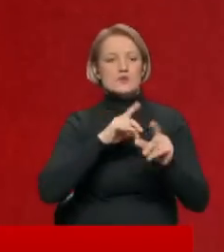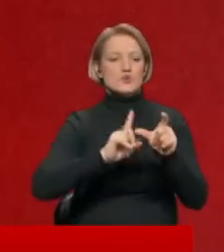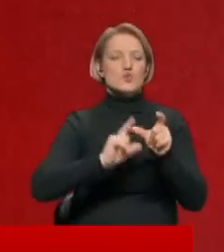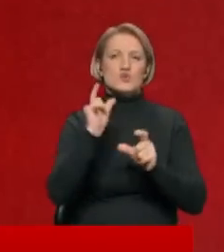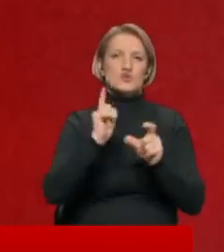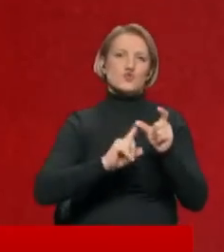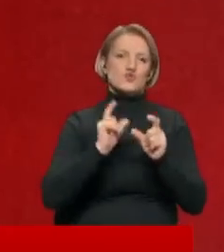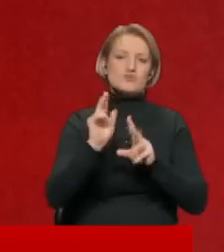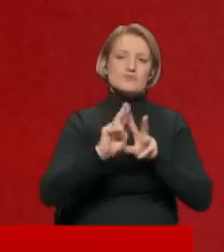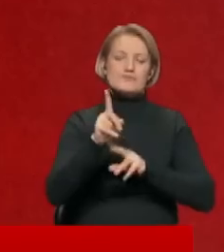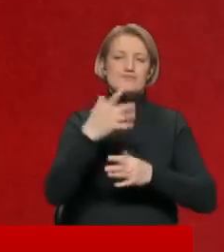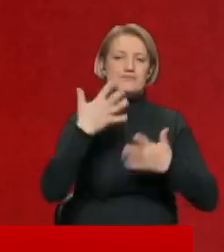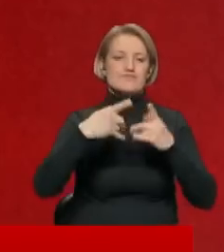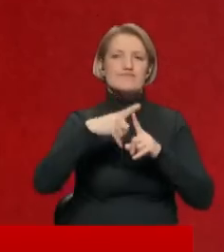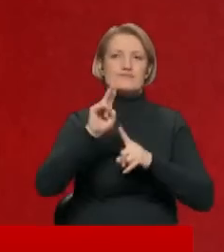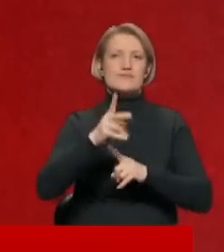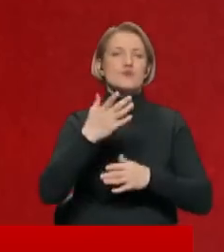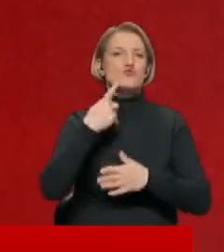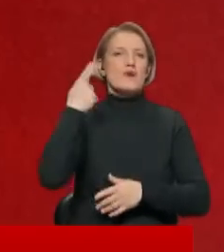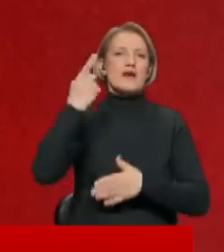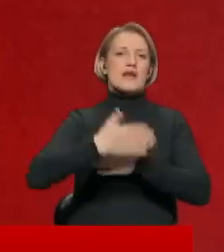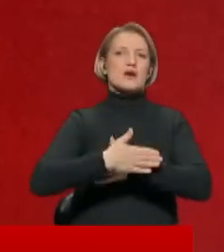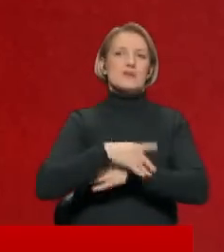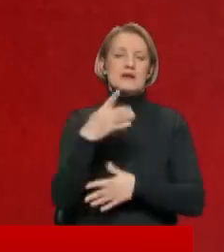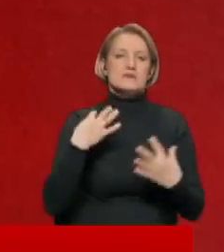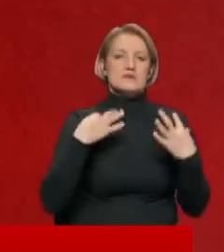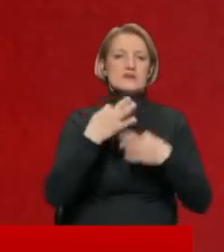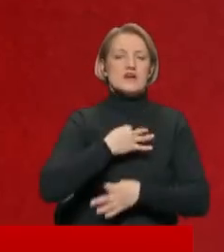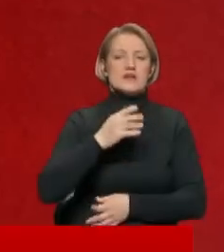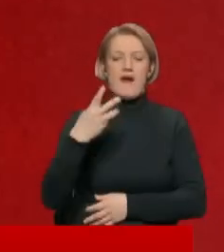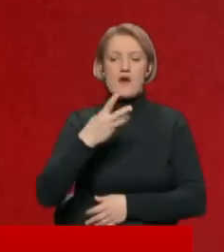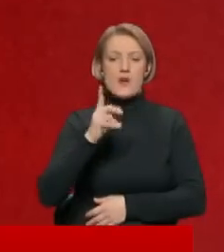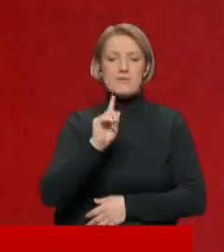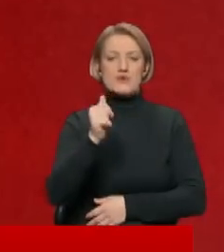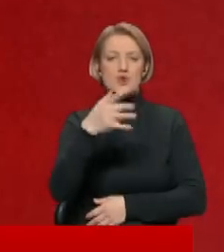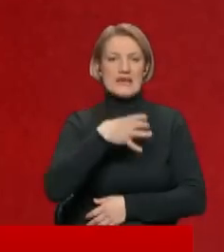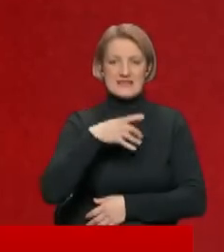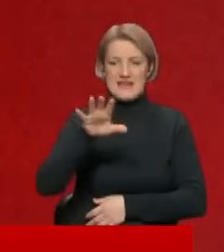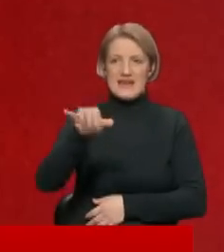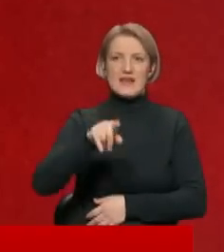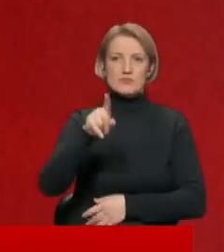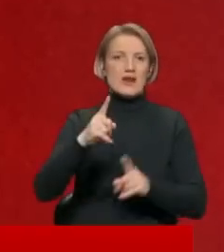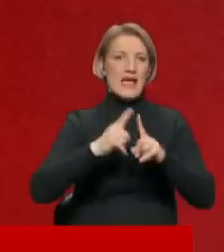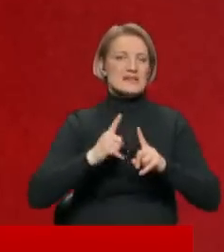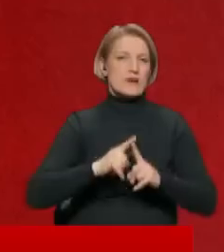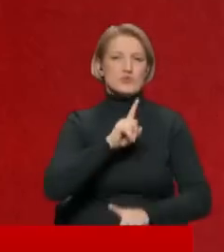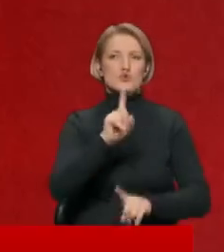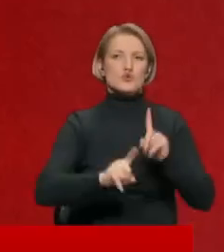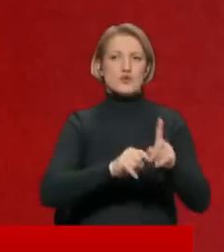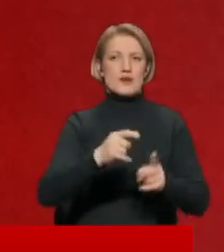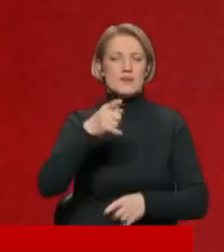çıkıyor televizyonlarda cumhurbaşkanının yardımcısı Sayın Erdoğan bir gün kendisini yakalarsa bunların hesabını sorar